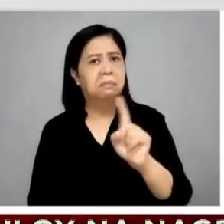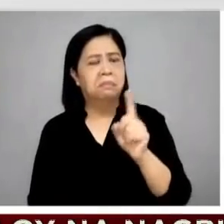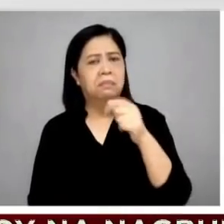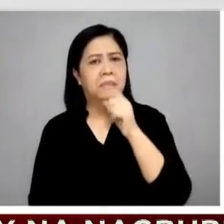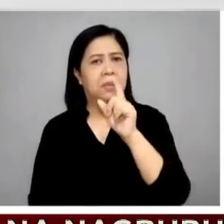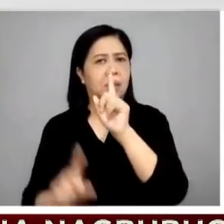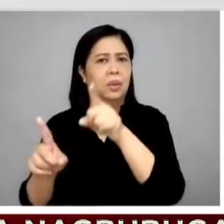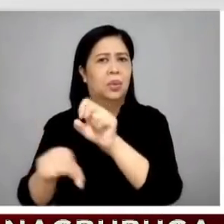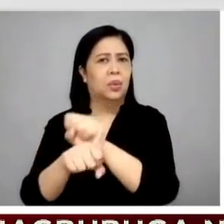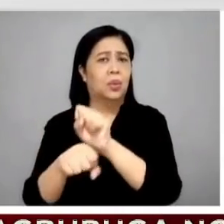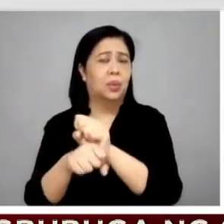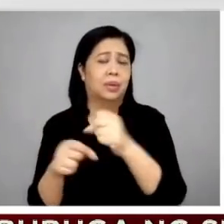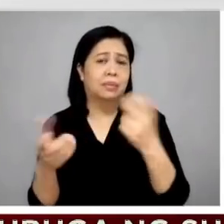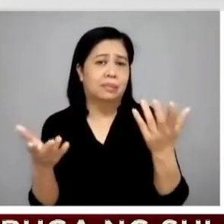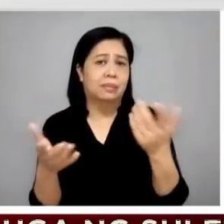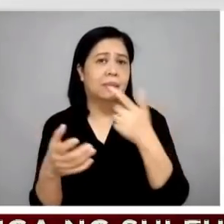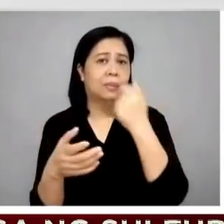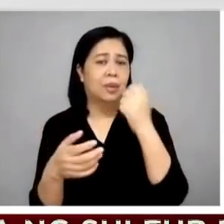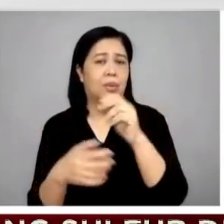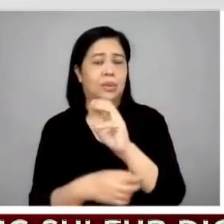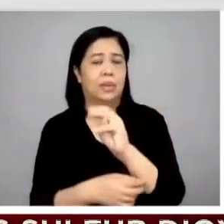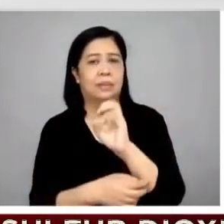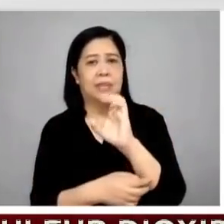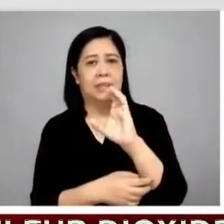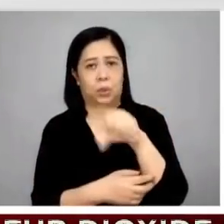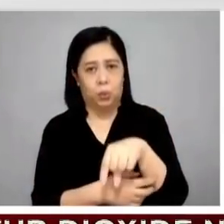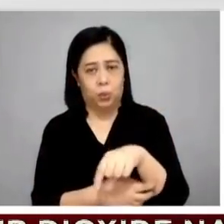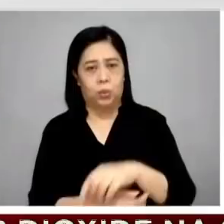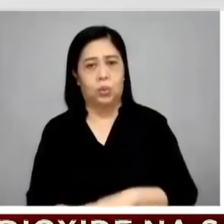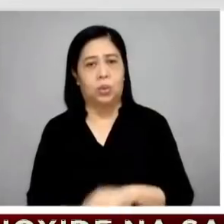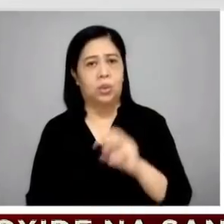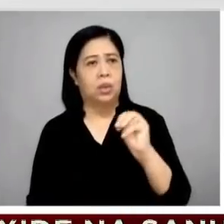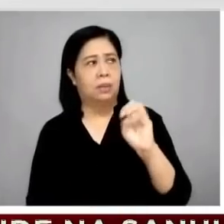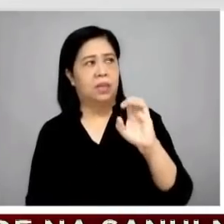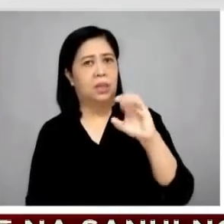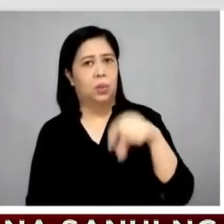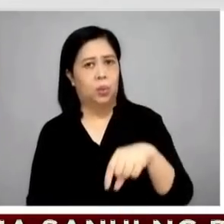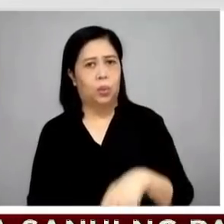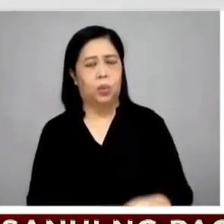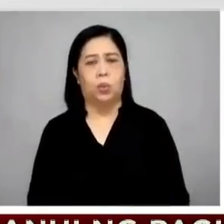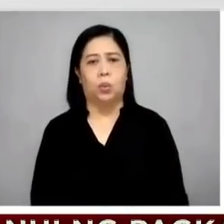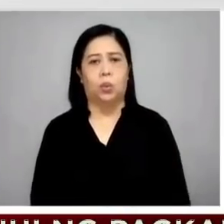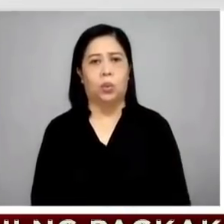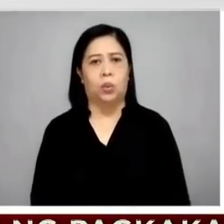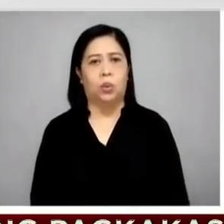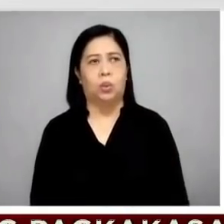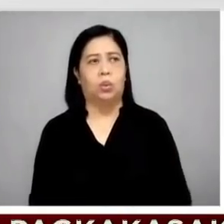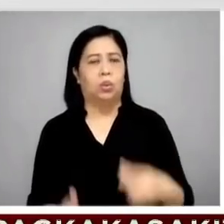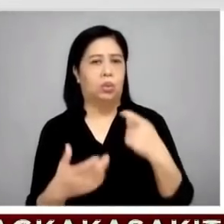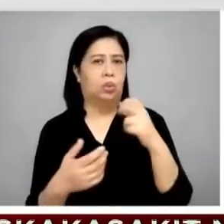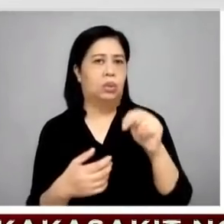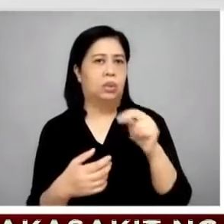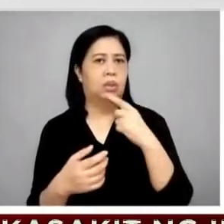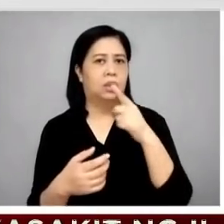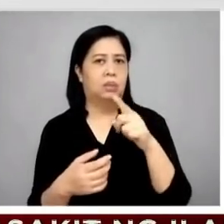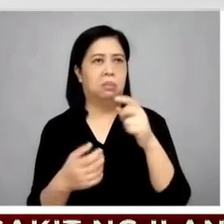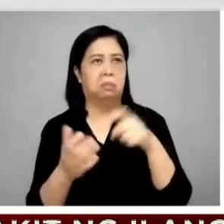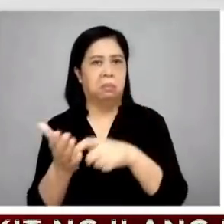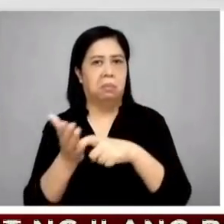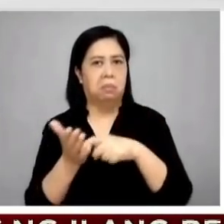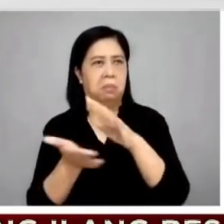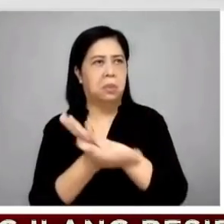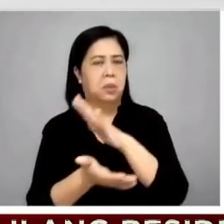sa trabaho dahil sa MECQ. MECQ, dati alam kasi kailangan daw ng papel